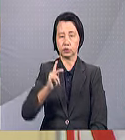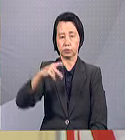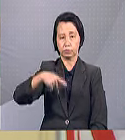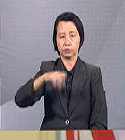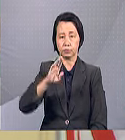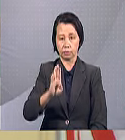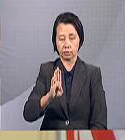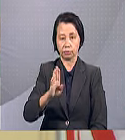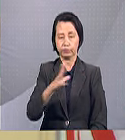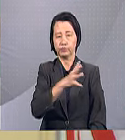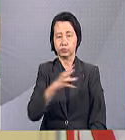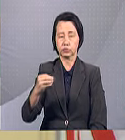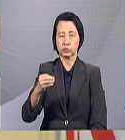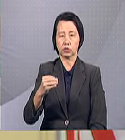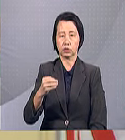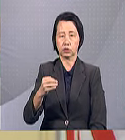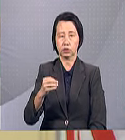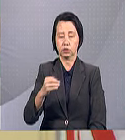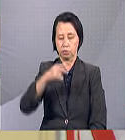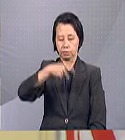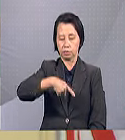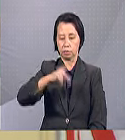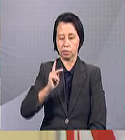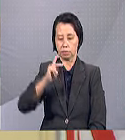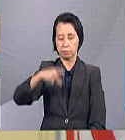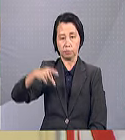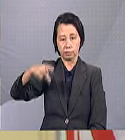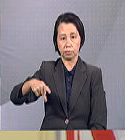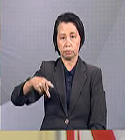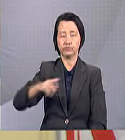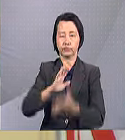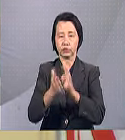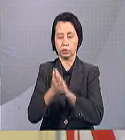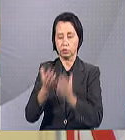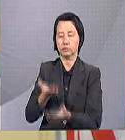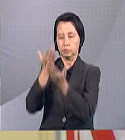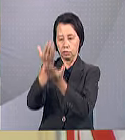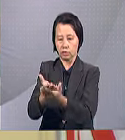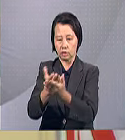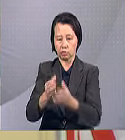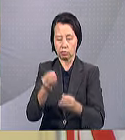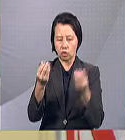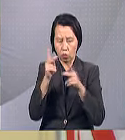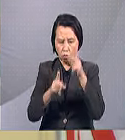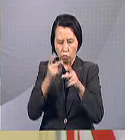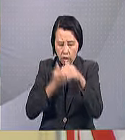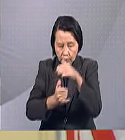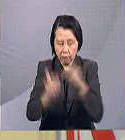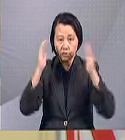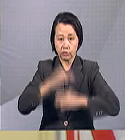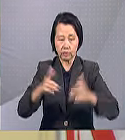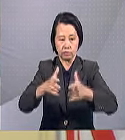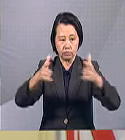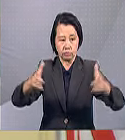bersyarat dan juga pemulihan ini, justru cadangan perluasan kapasiti solat jemaah dan